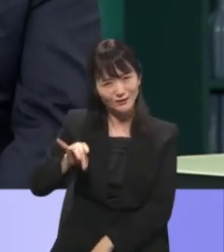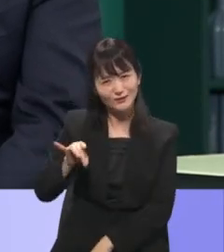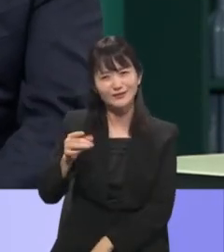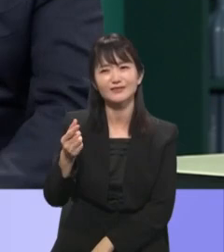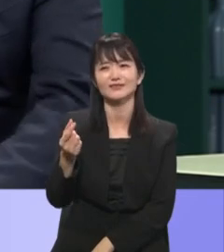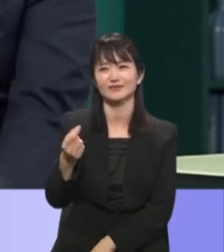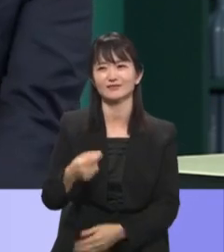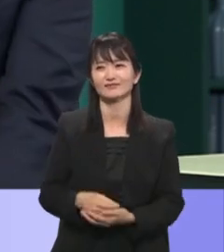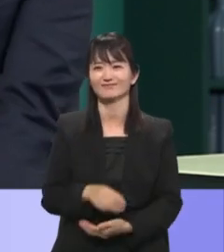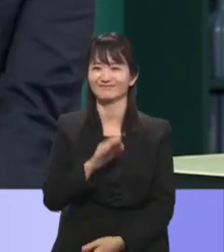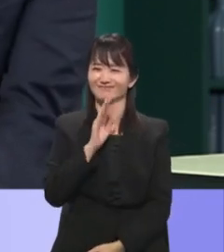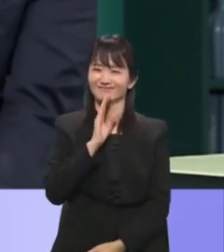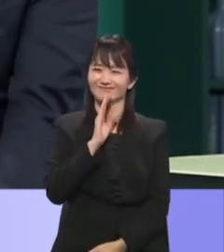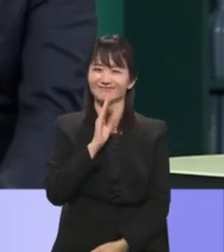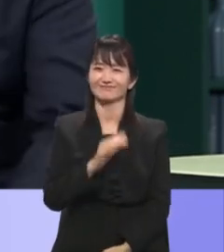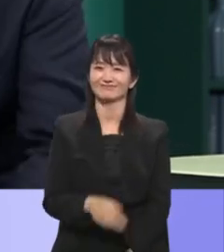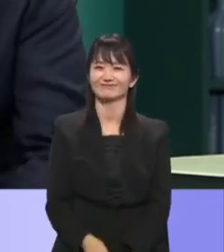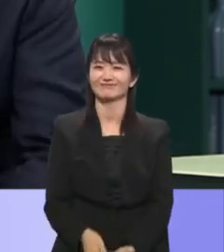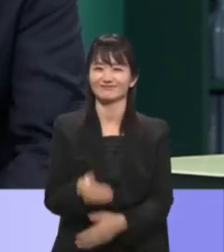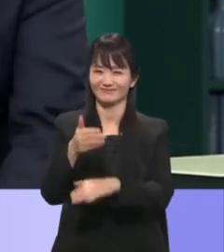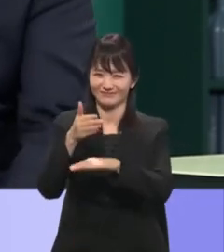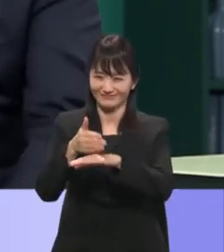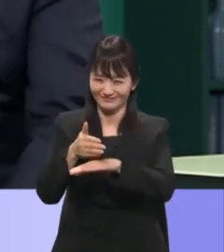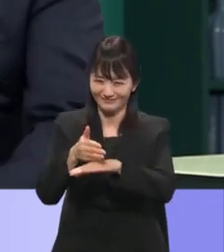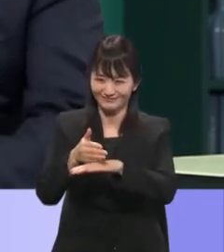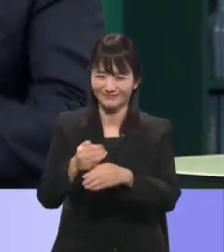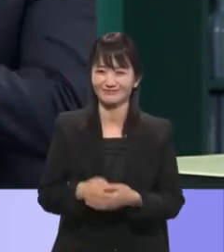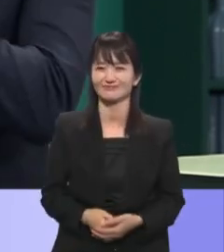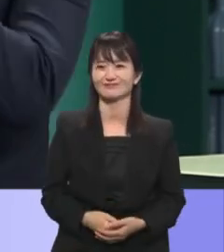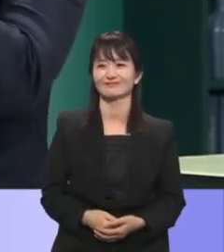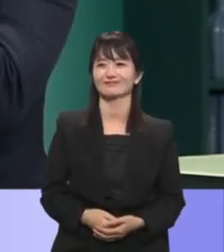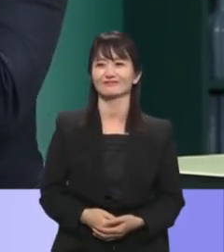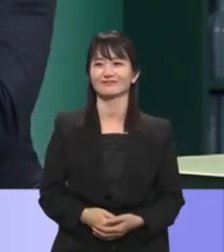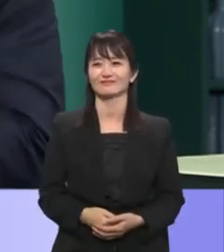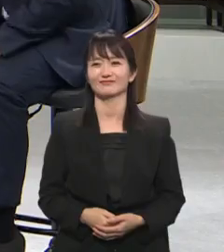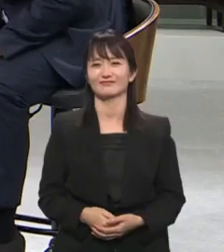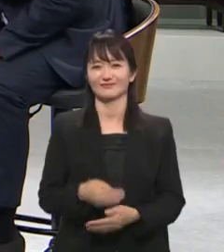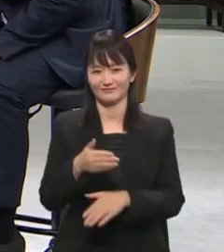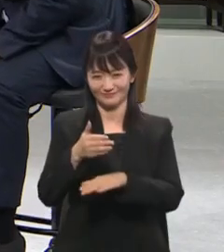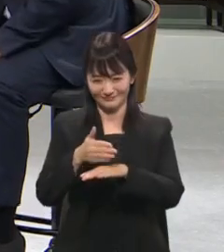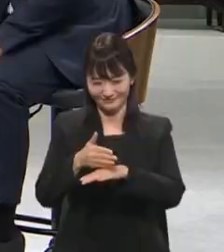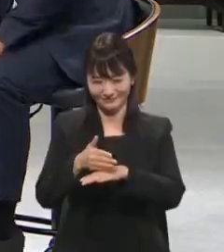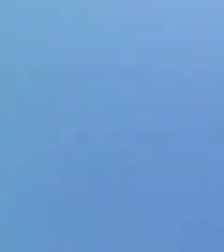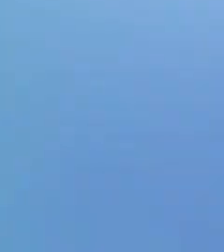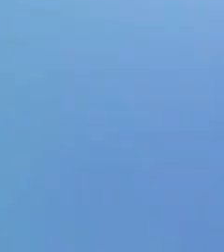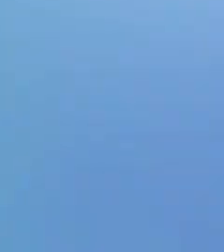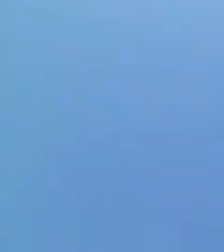맞습니다. 이런 생각이 듭니다. 고맙습니다. 감사합니다. 오늘 말씀 여기까지 듣겠습니다. 고맙습니다. 고맙습니다.